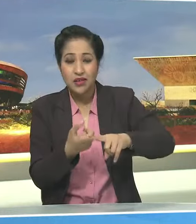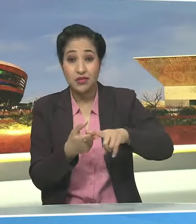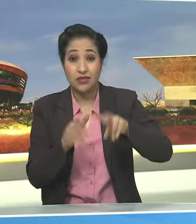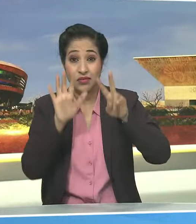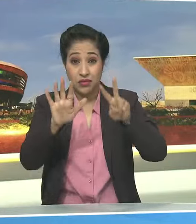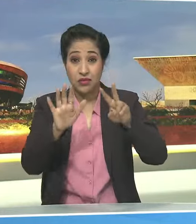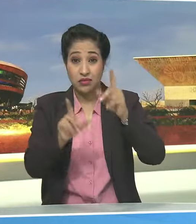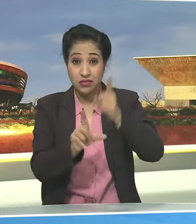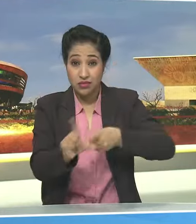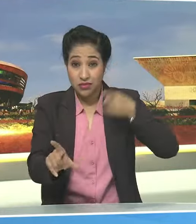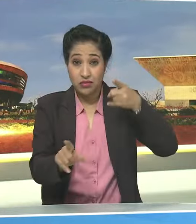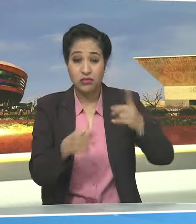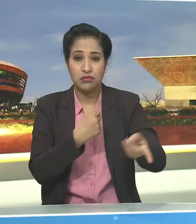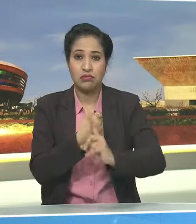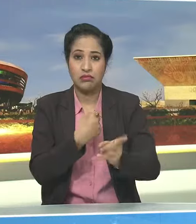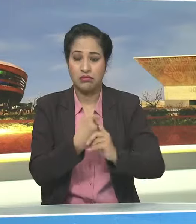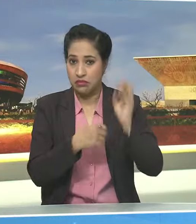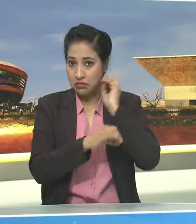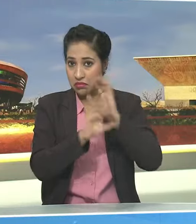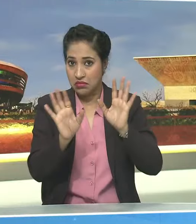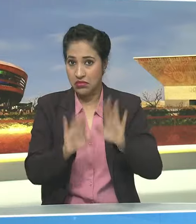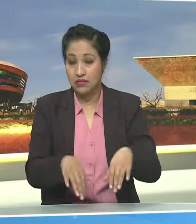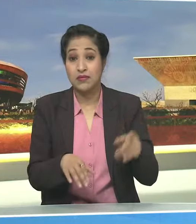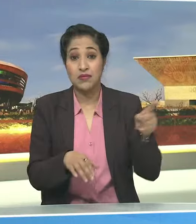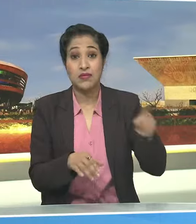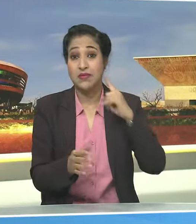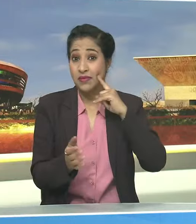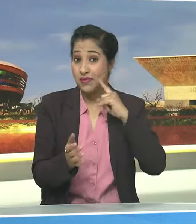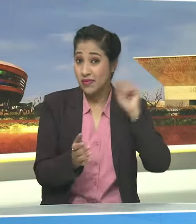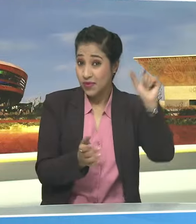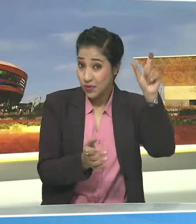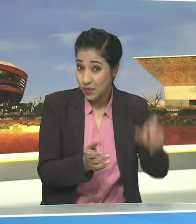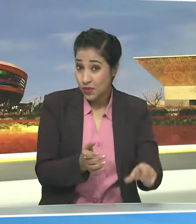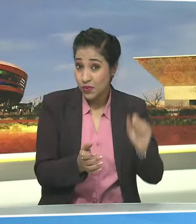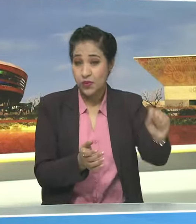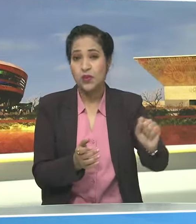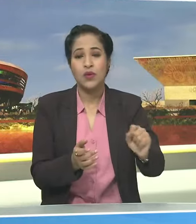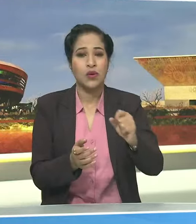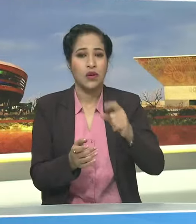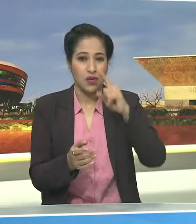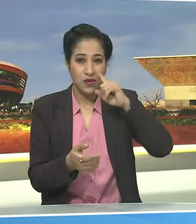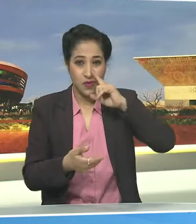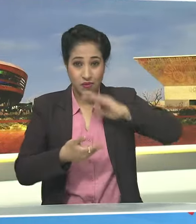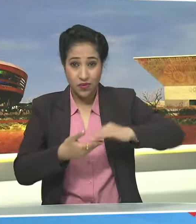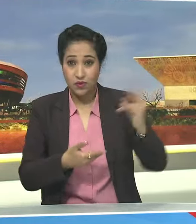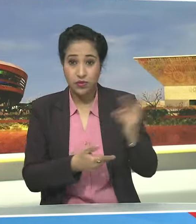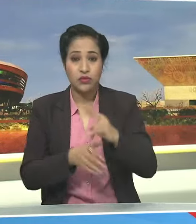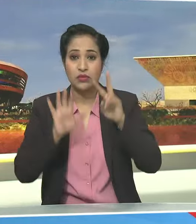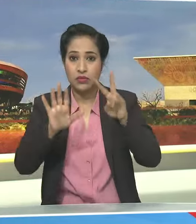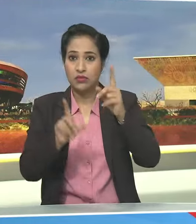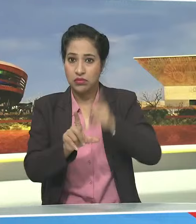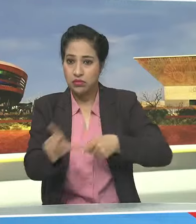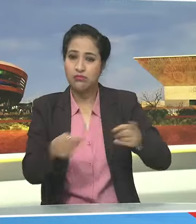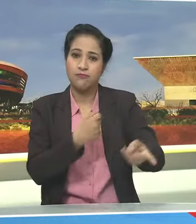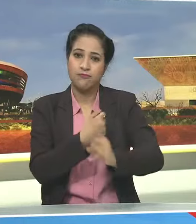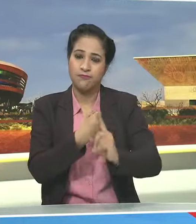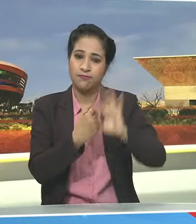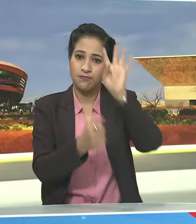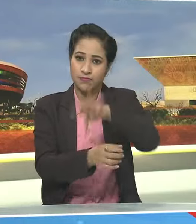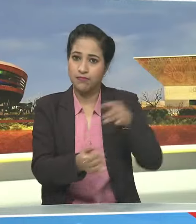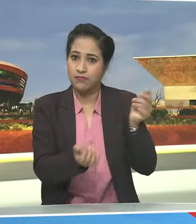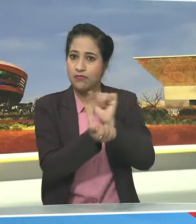की सजा सुनाई है तो इमरान और उनकी पत्नी को 7 साल की सजा सुनाई गई है